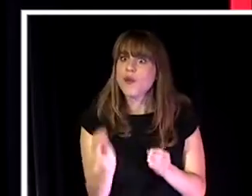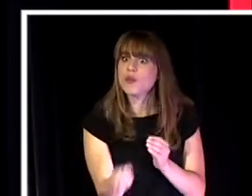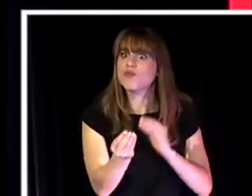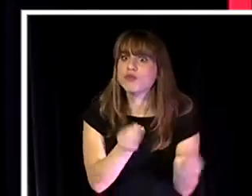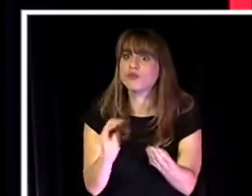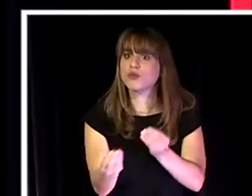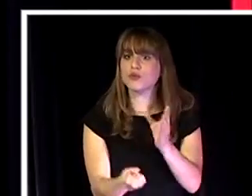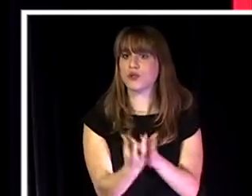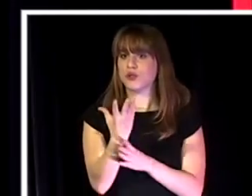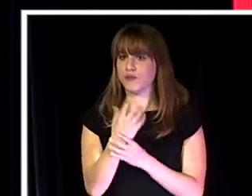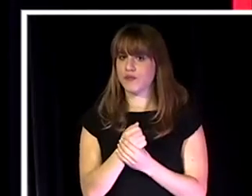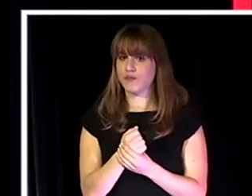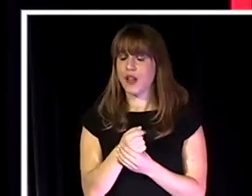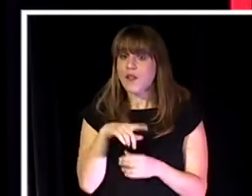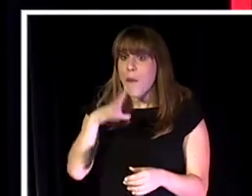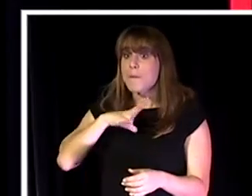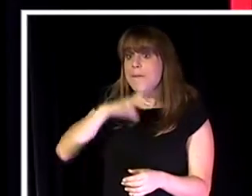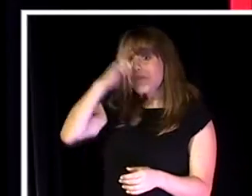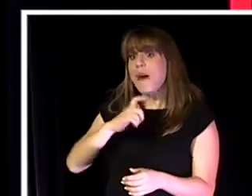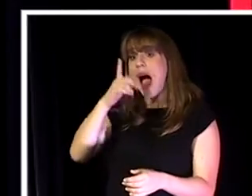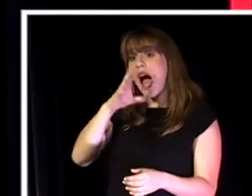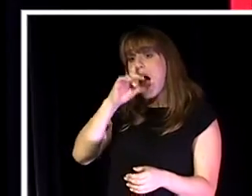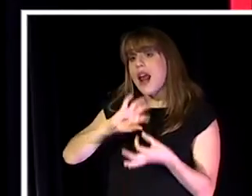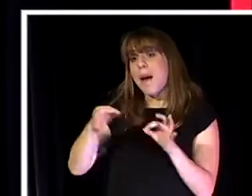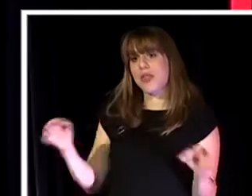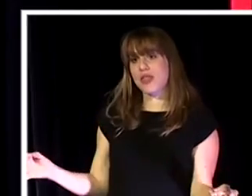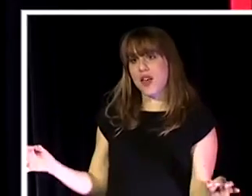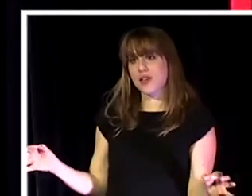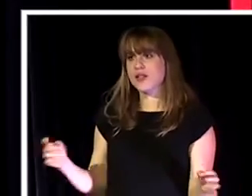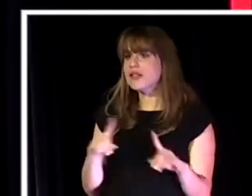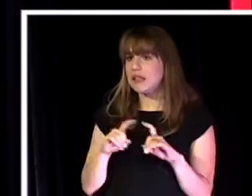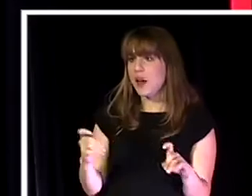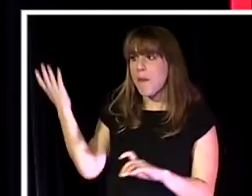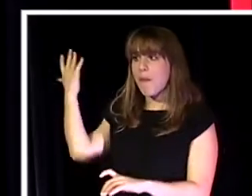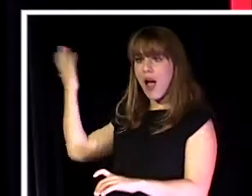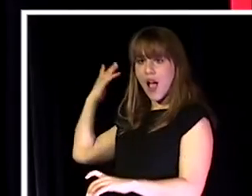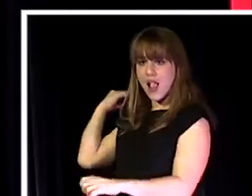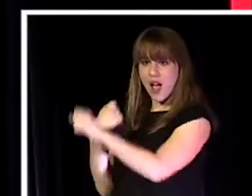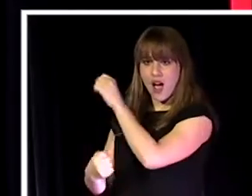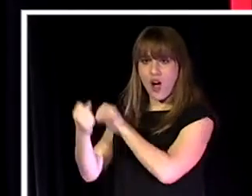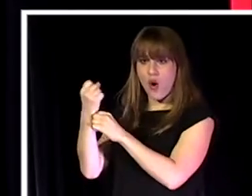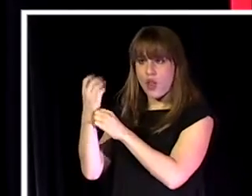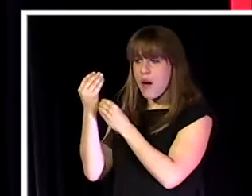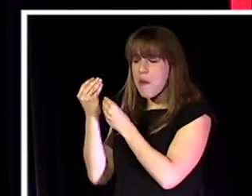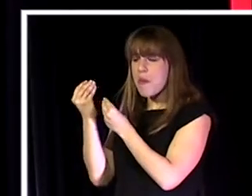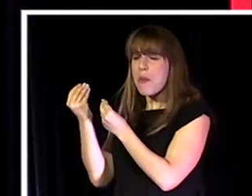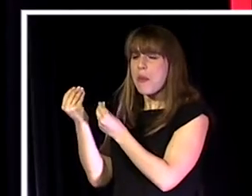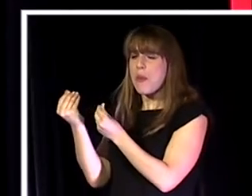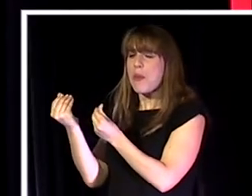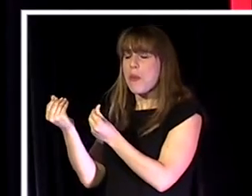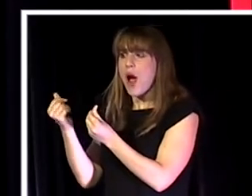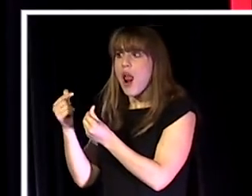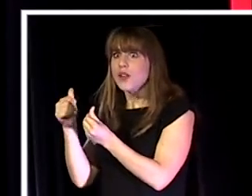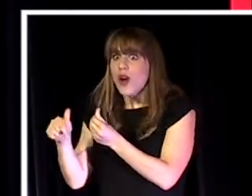Και αυτό είναι και ο παραμυθάς. Ένα είδος υποεξαφάνιση πριν λίγα χρόνια που ευτυχώς όμως τώρα πια αρχίζει